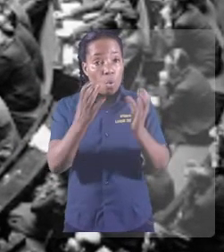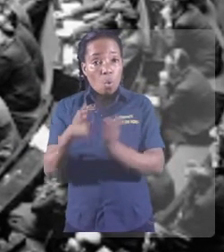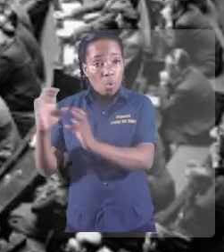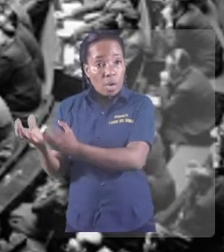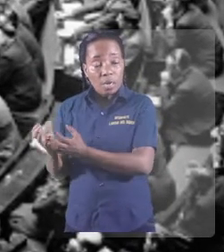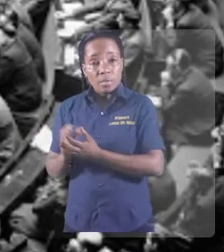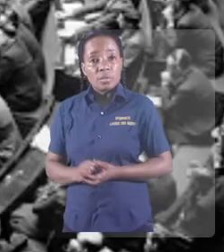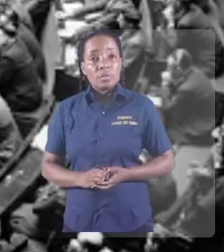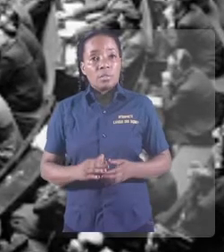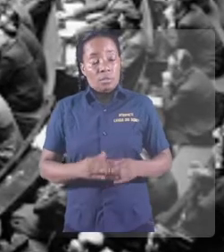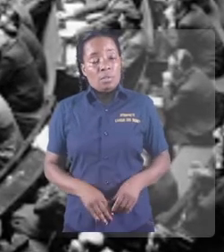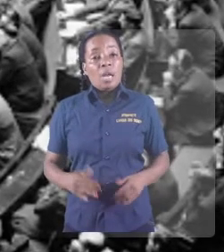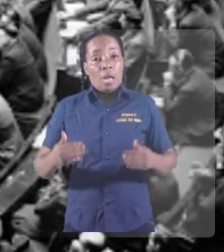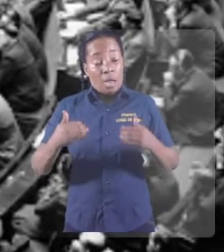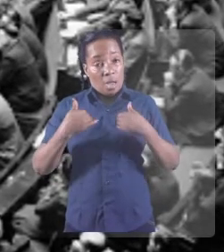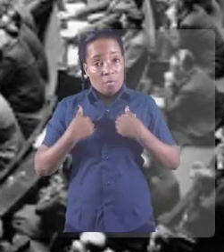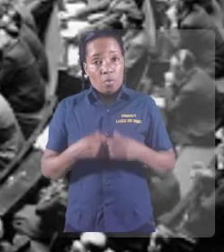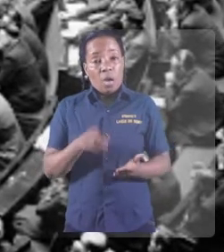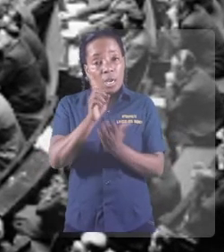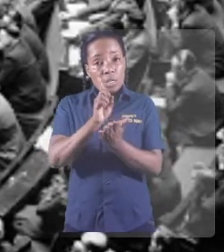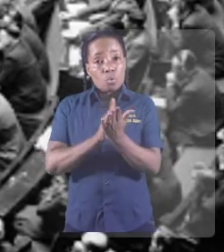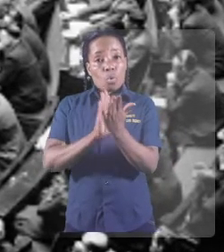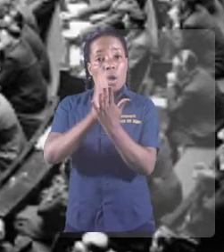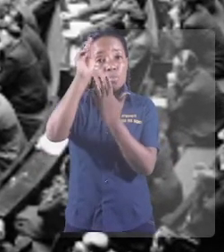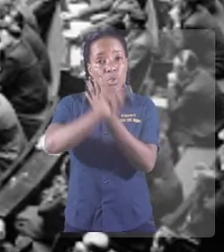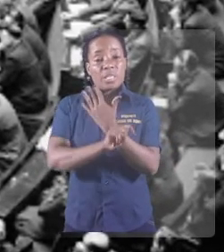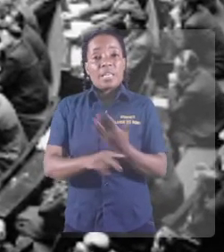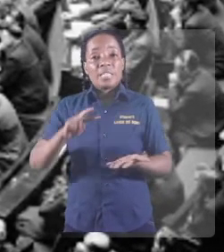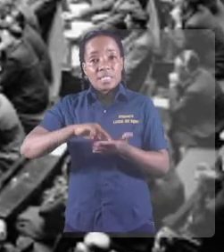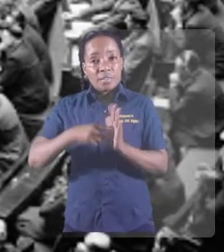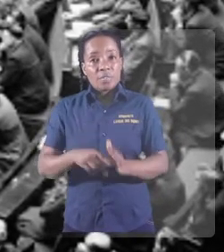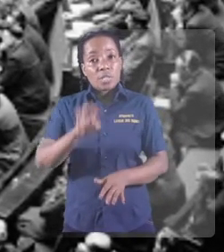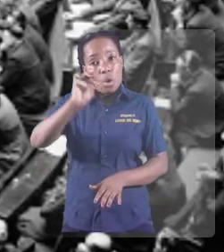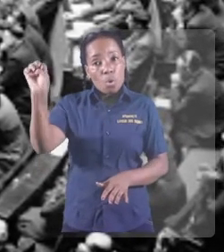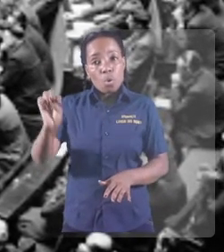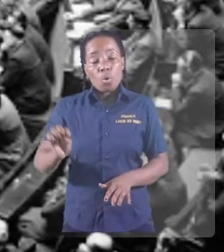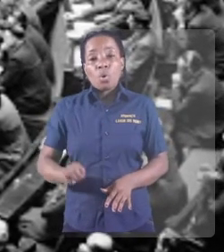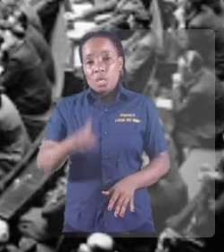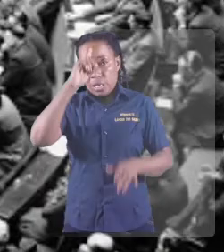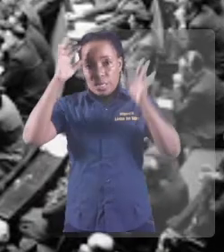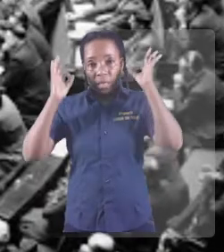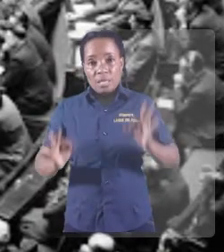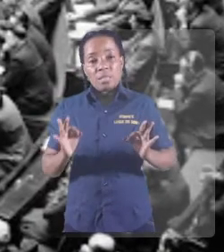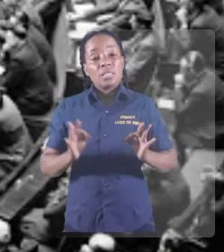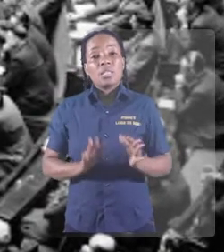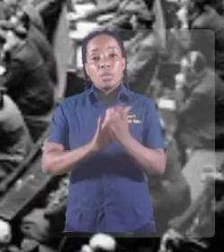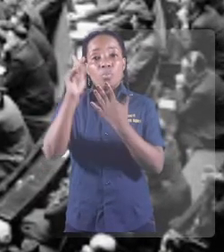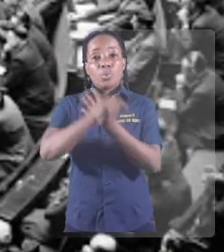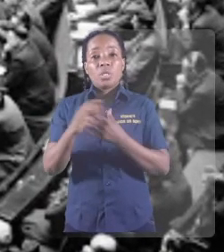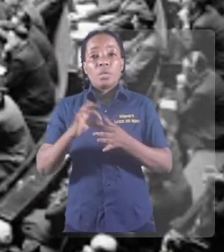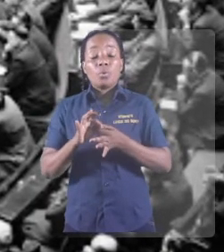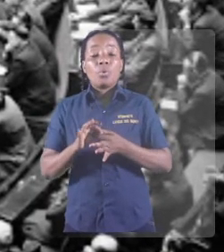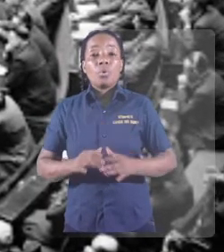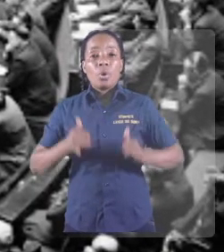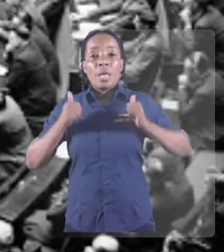cette assemblée va voter le budget de l'Algérie. Ce statut voté ne